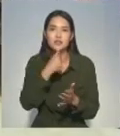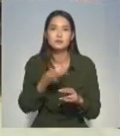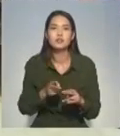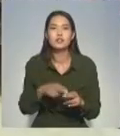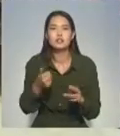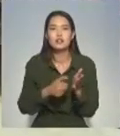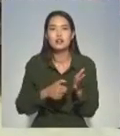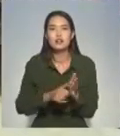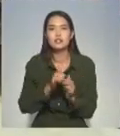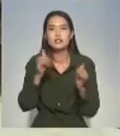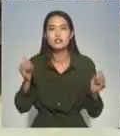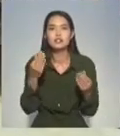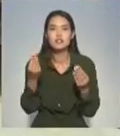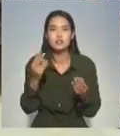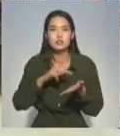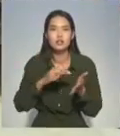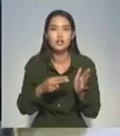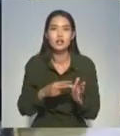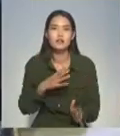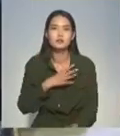Осыған орай 600-ден аса іс-шара